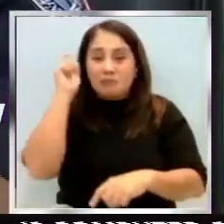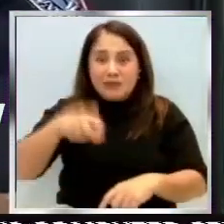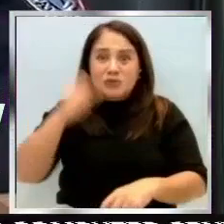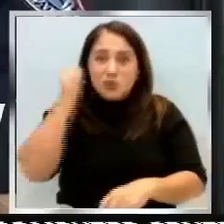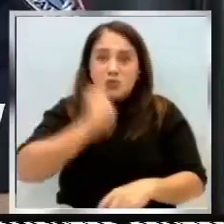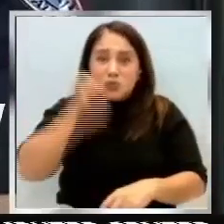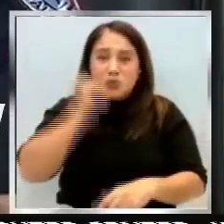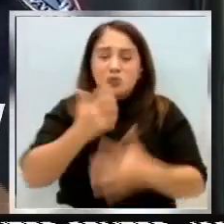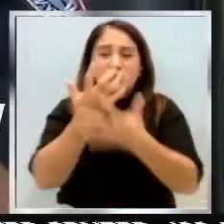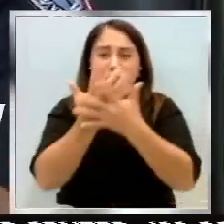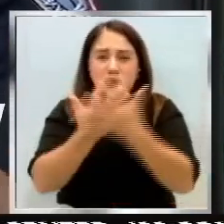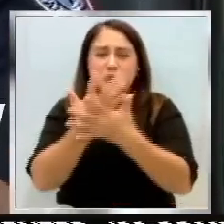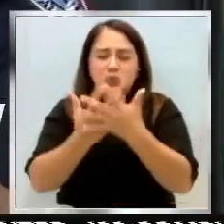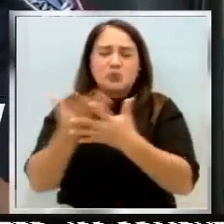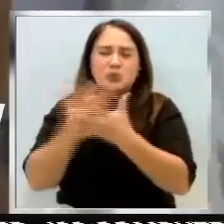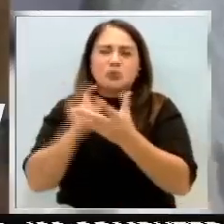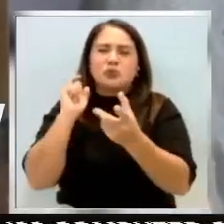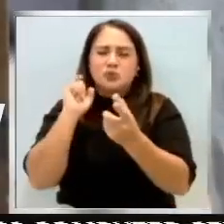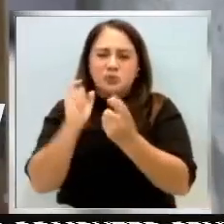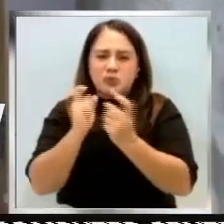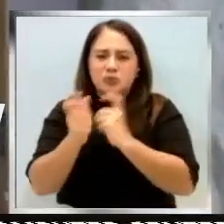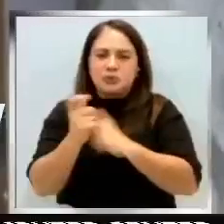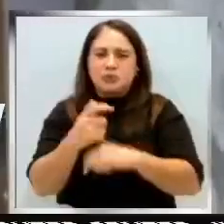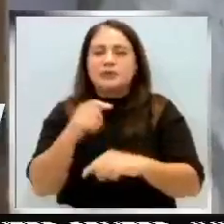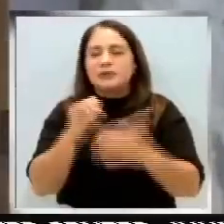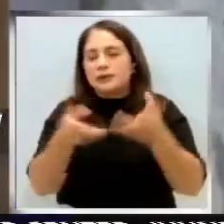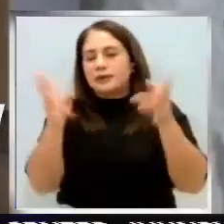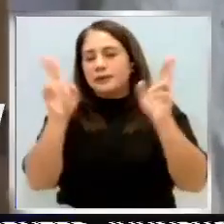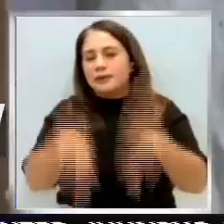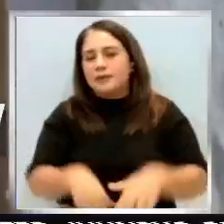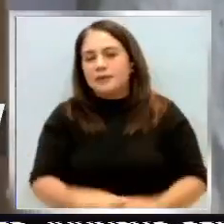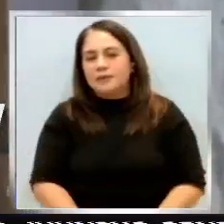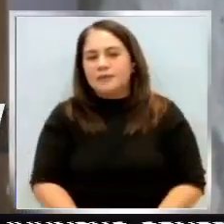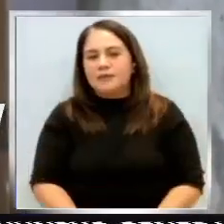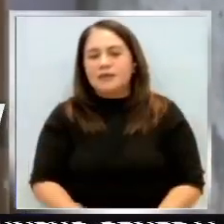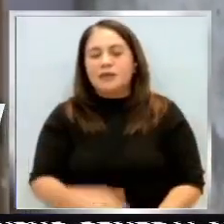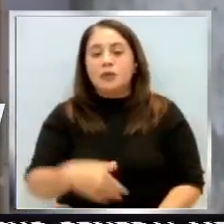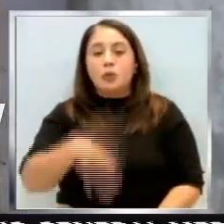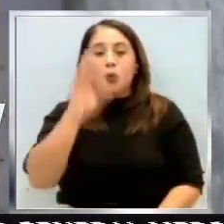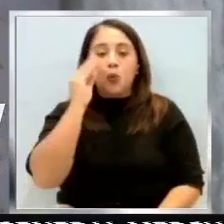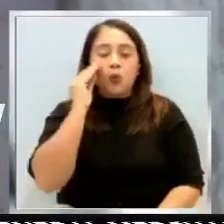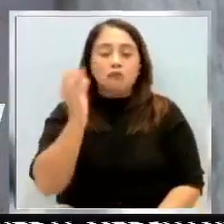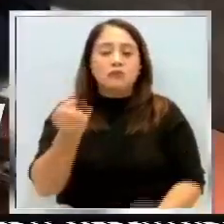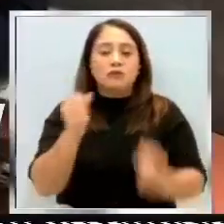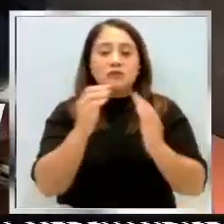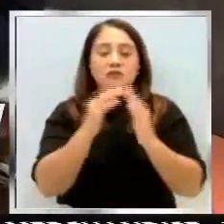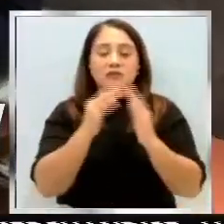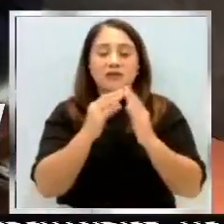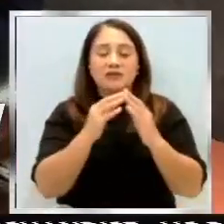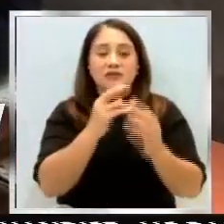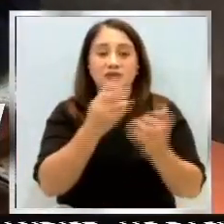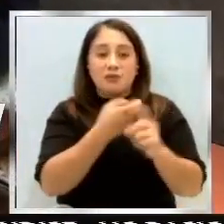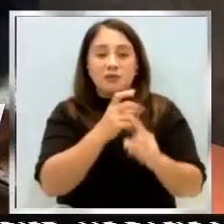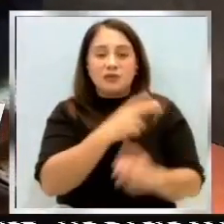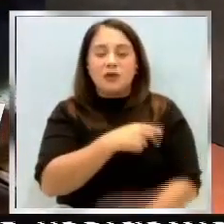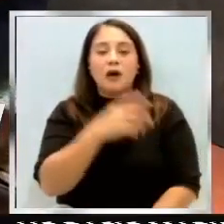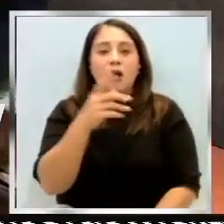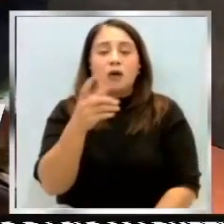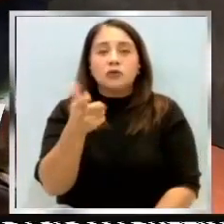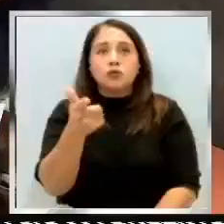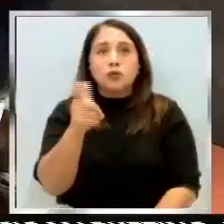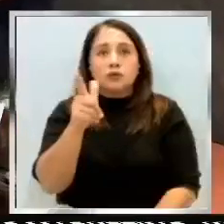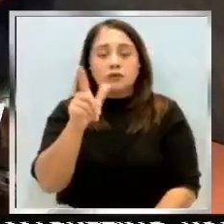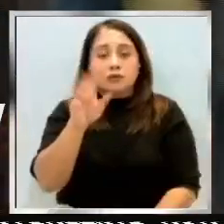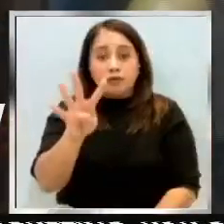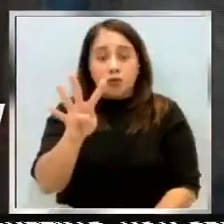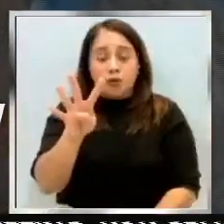then perhaps may negligence on that part. Nakauwi na ng kanilang bahay mula sa ospital ang 24 na residenteng nakatira